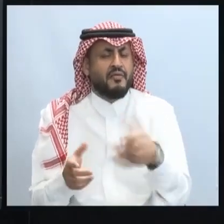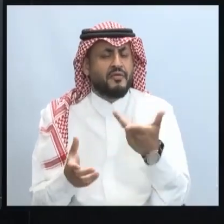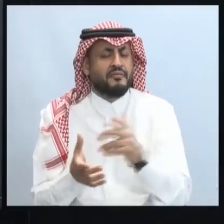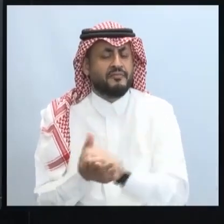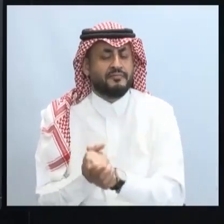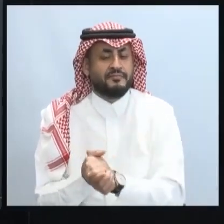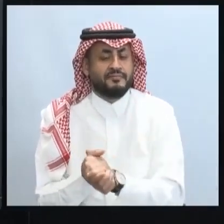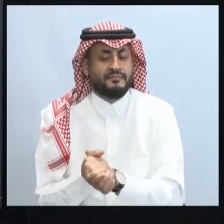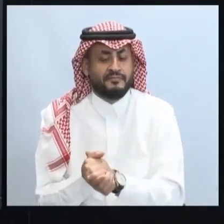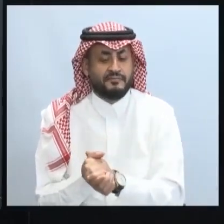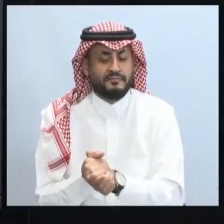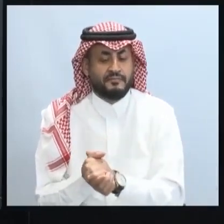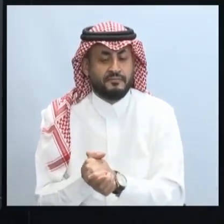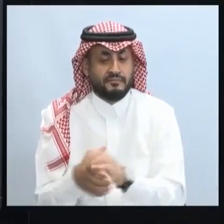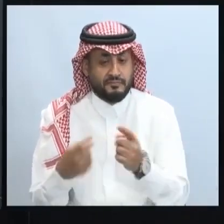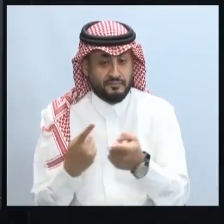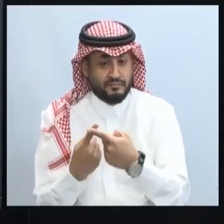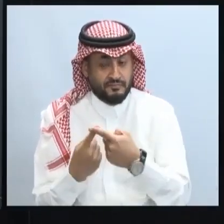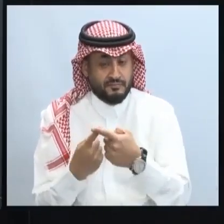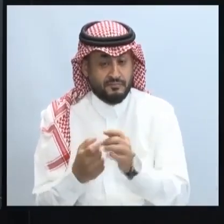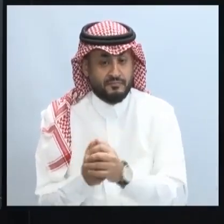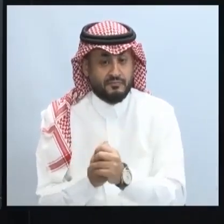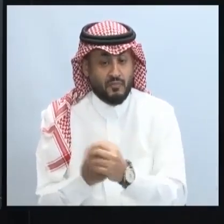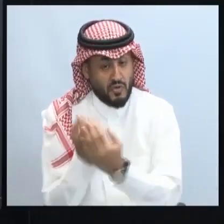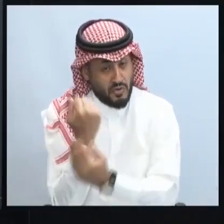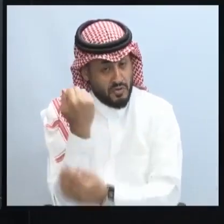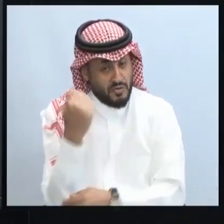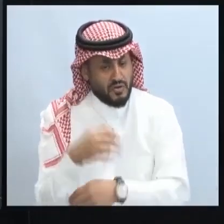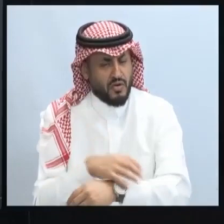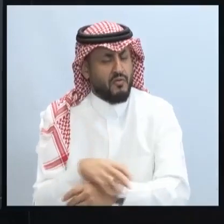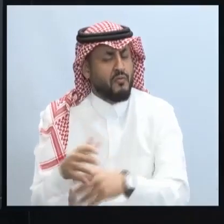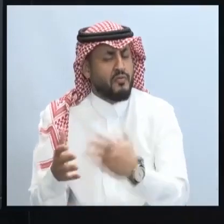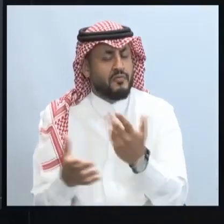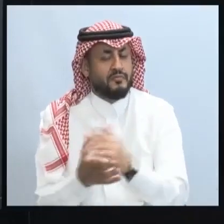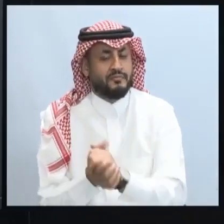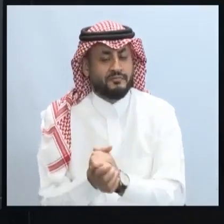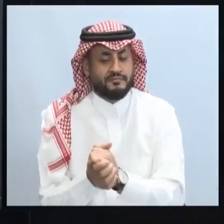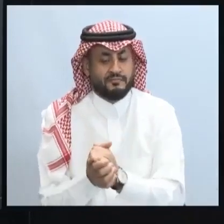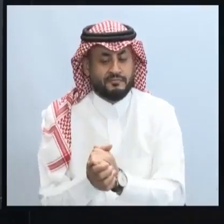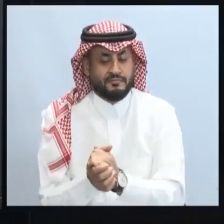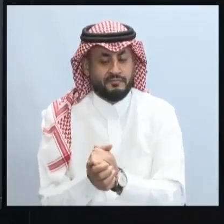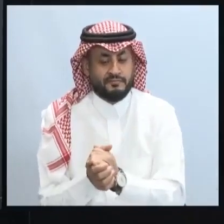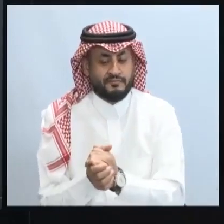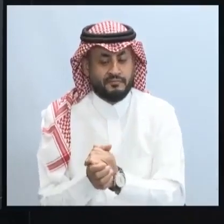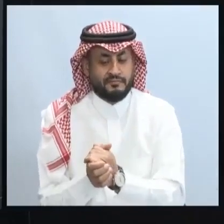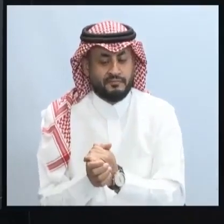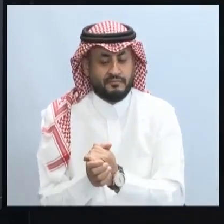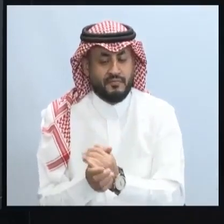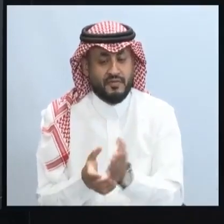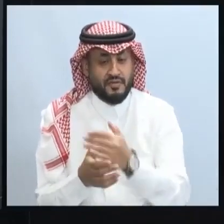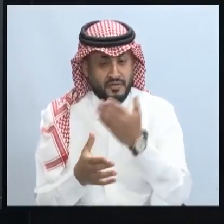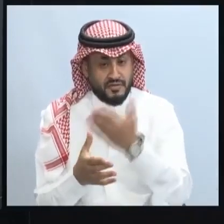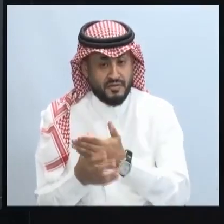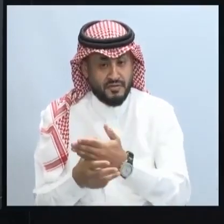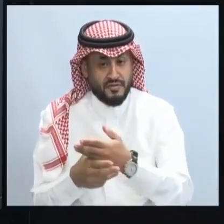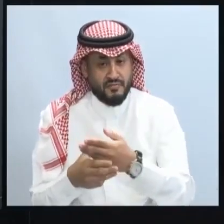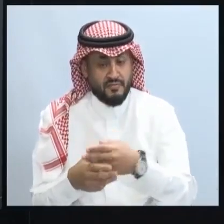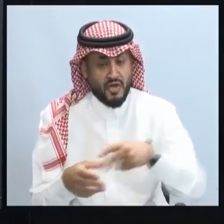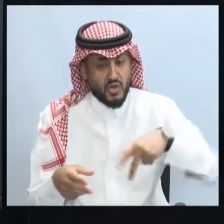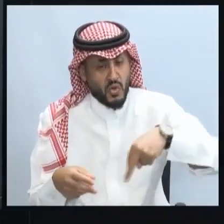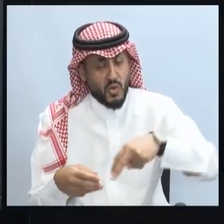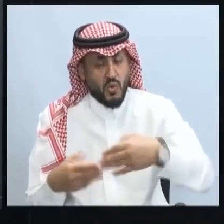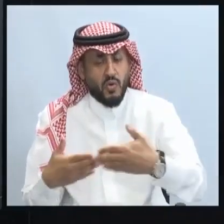احسنتم نستفيد فضل اسباغ الوضوء ذكرناها قبل قليل ورقمناها وانه سبب للدخول